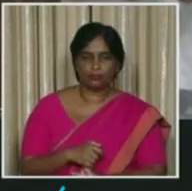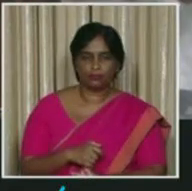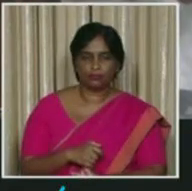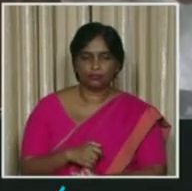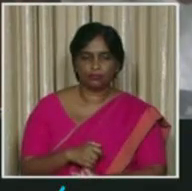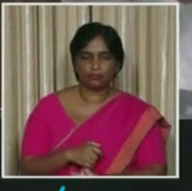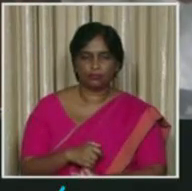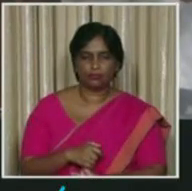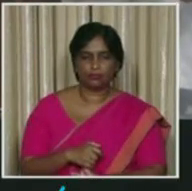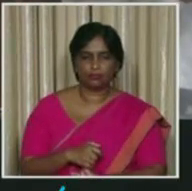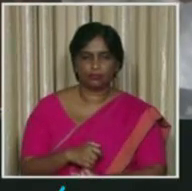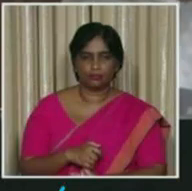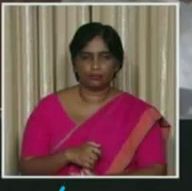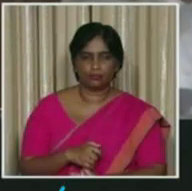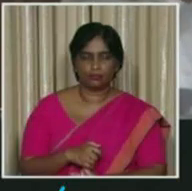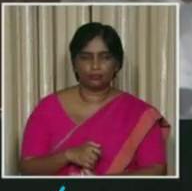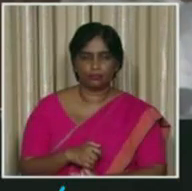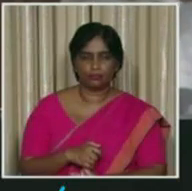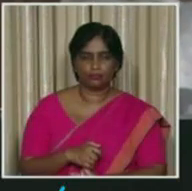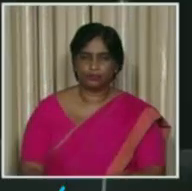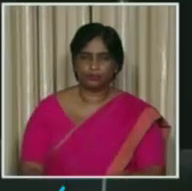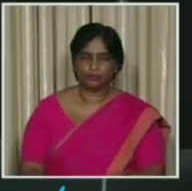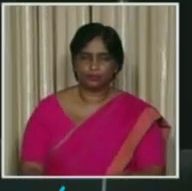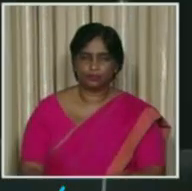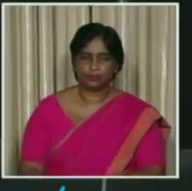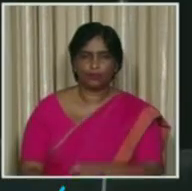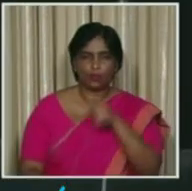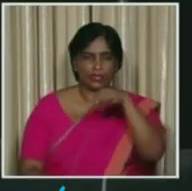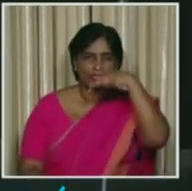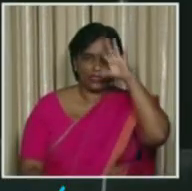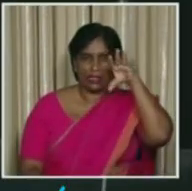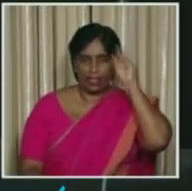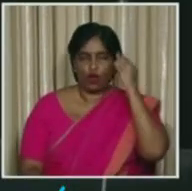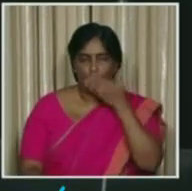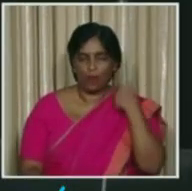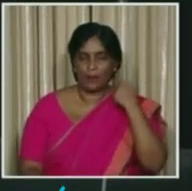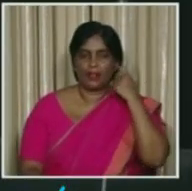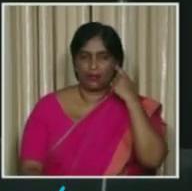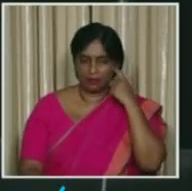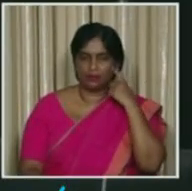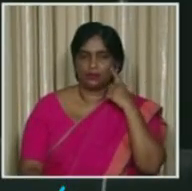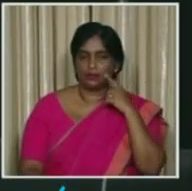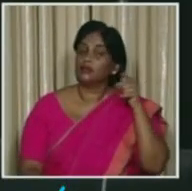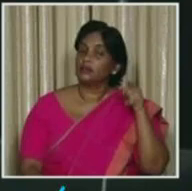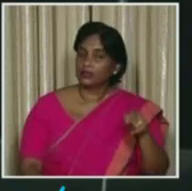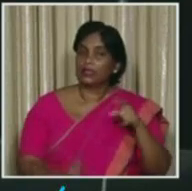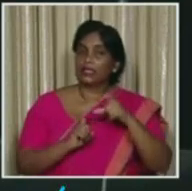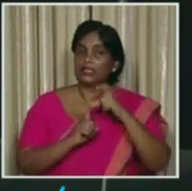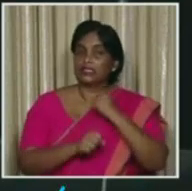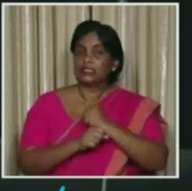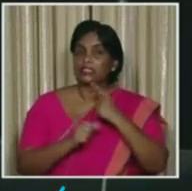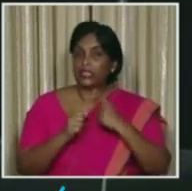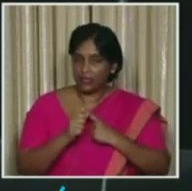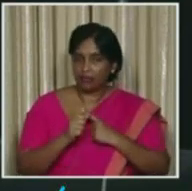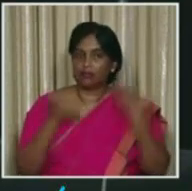වඩ පොඩක් ඉන්නකෝ ඉතින් මේ order please allow the honorable leader of the house to speak. මේ ප්‍රශ්නය මහවැලි අමාත්‍යංශයට අයිති. වගේම district ලේකම්තුමාටත්